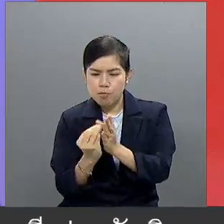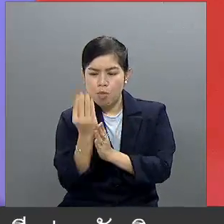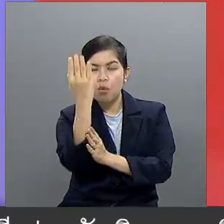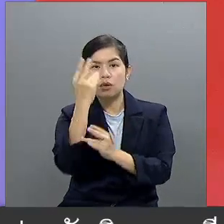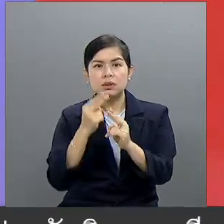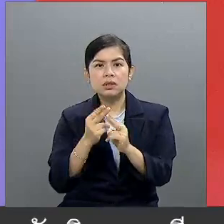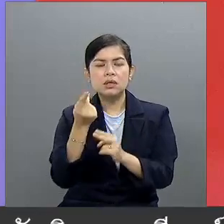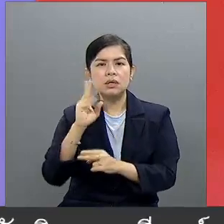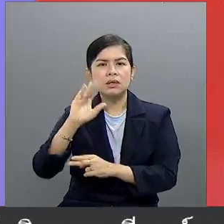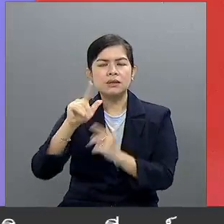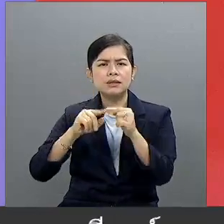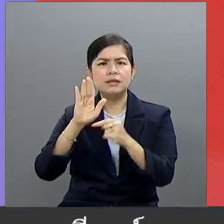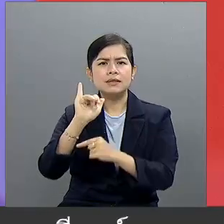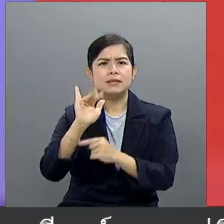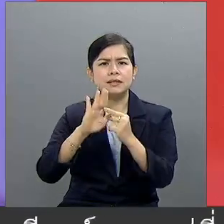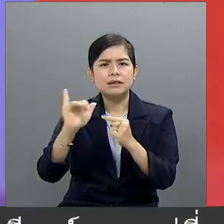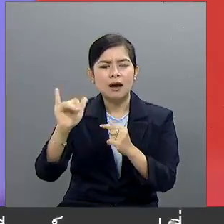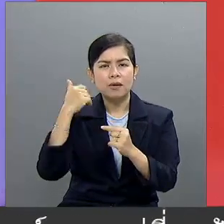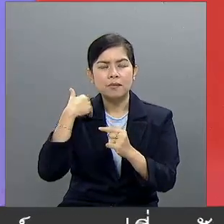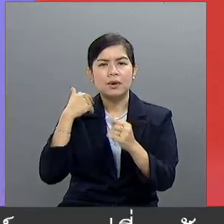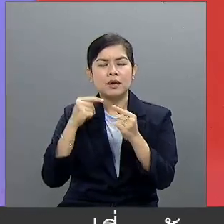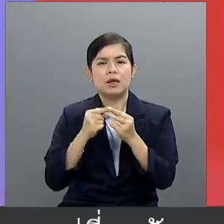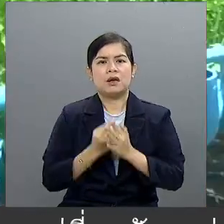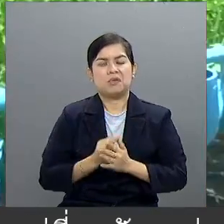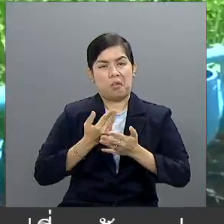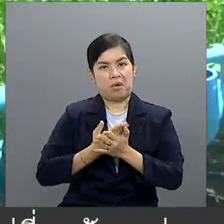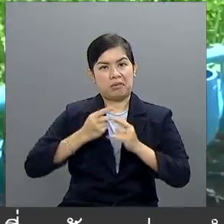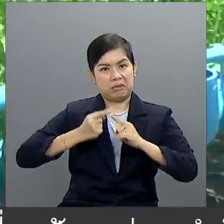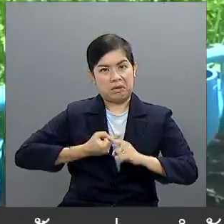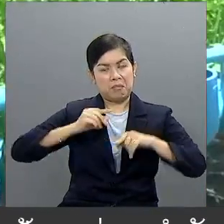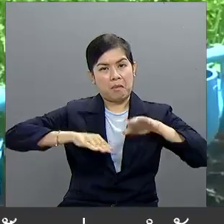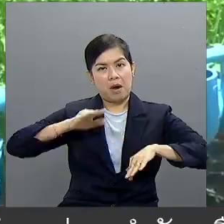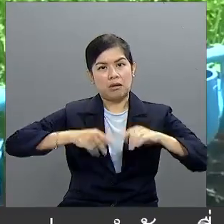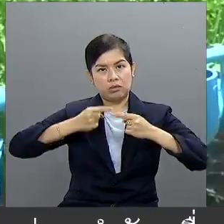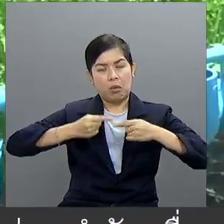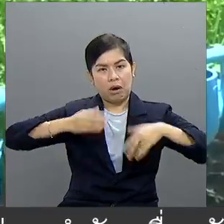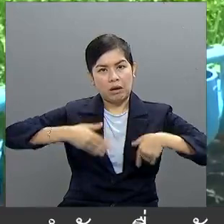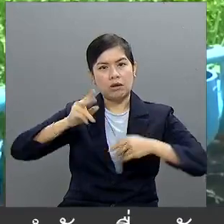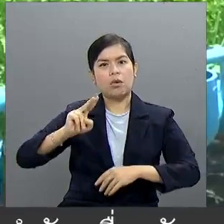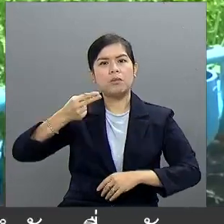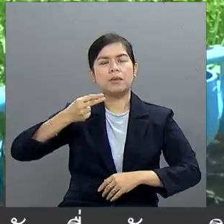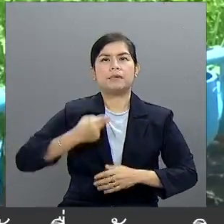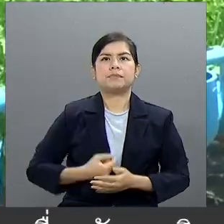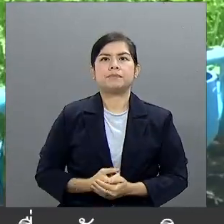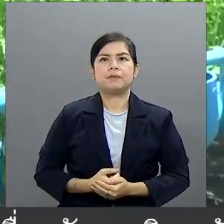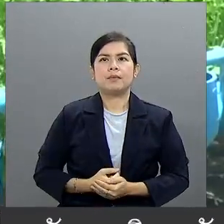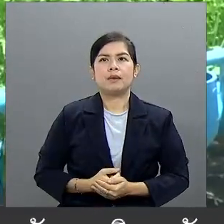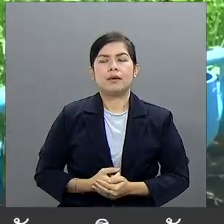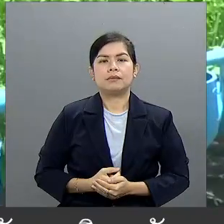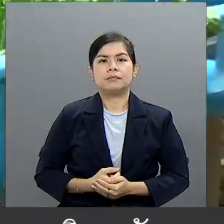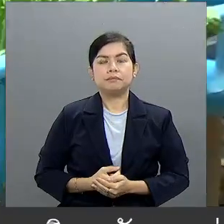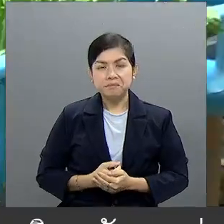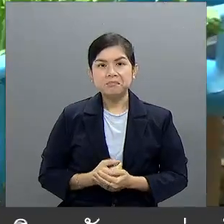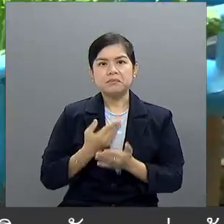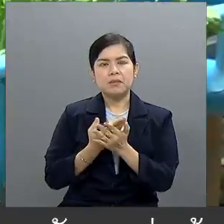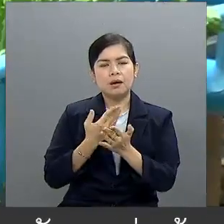ที่สำคัญคือรายได้เดือนนึงไม่ต่ำกว่า 20,000 บาทเลยครับถือว่าเยอะนะ 20,000 บาทเนี่ยขึ้นช่